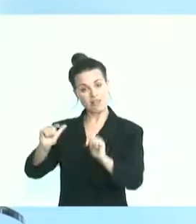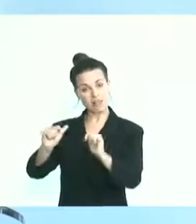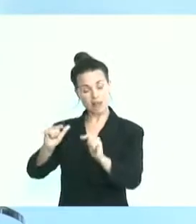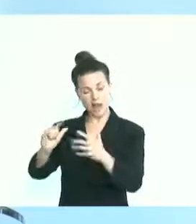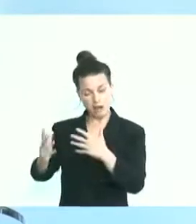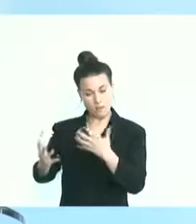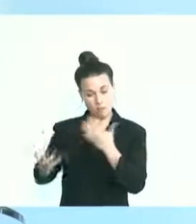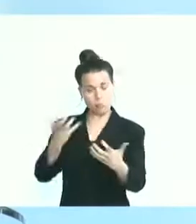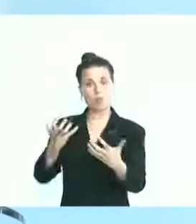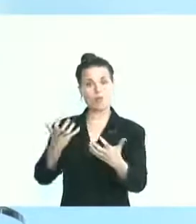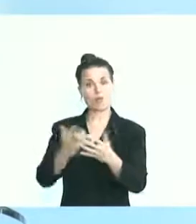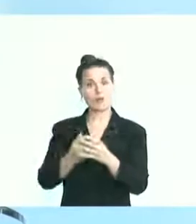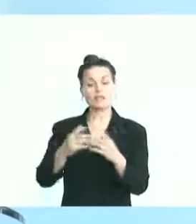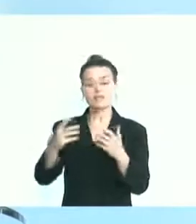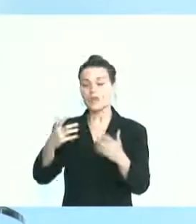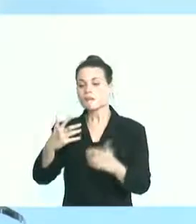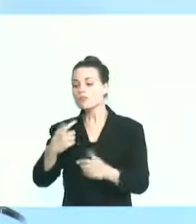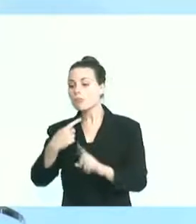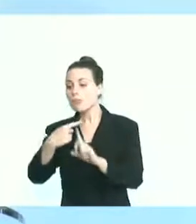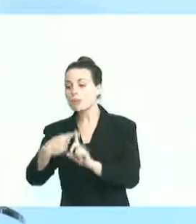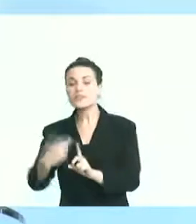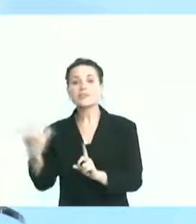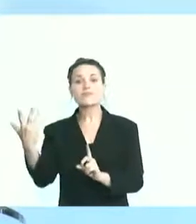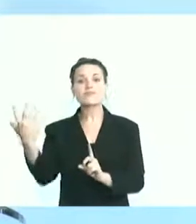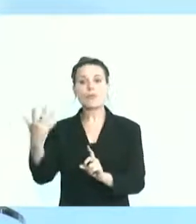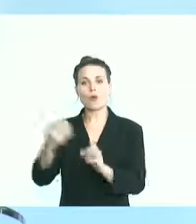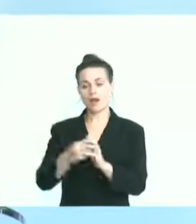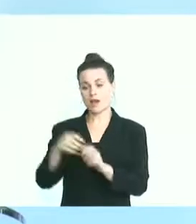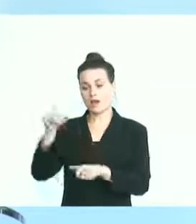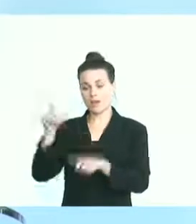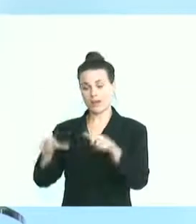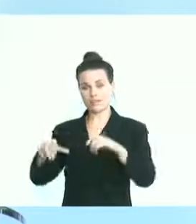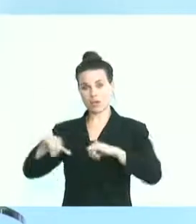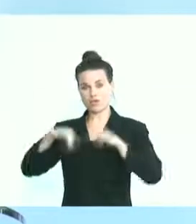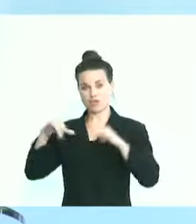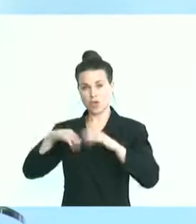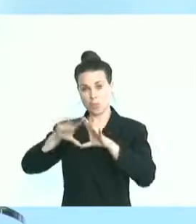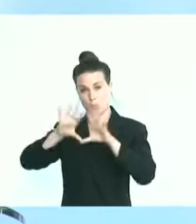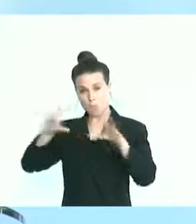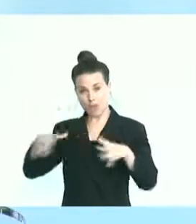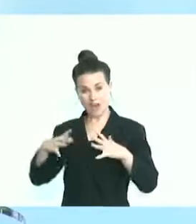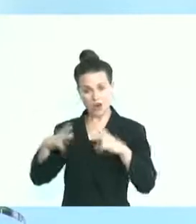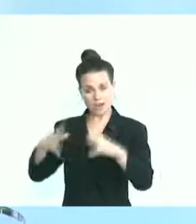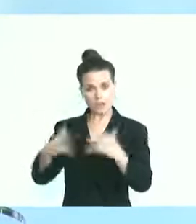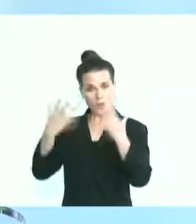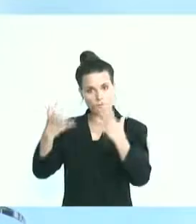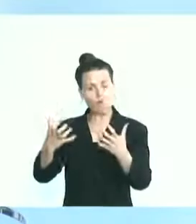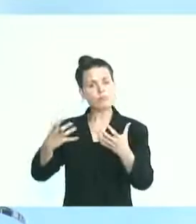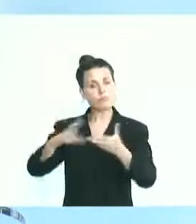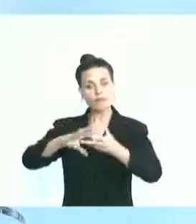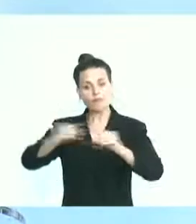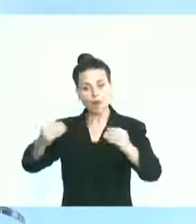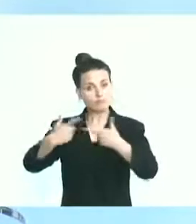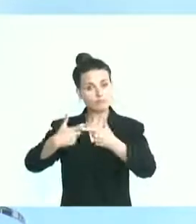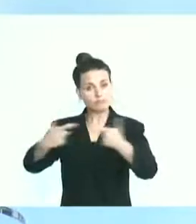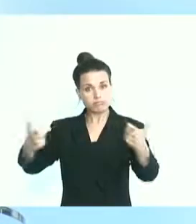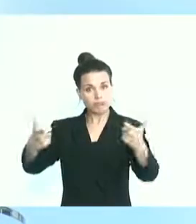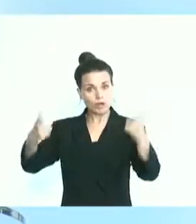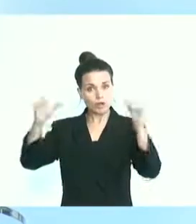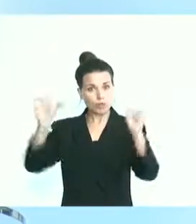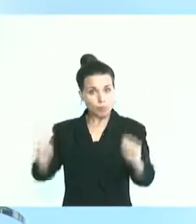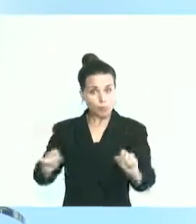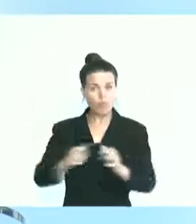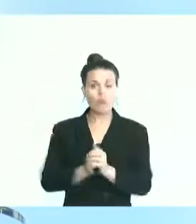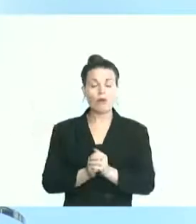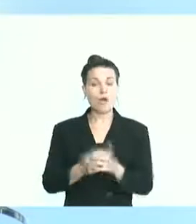été la volonté de s'engager d'un nombre infini de jeunes, sous plein de formes différentes. Sous plein de formes,